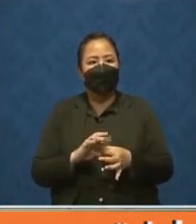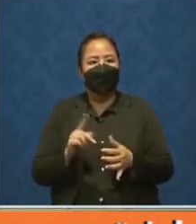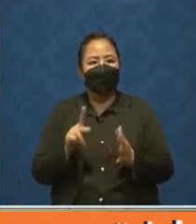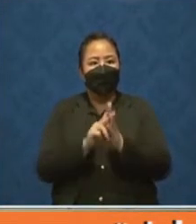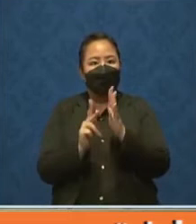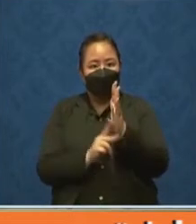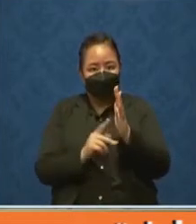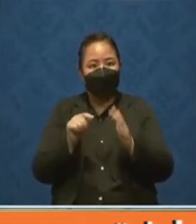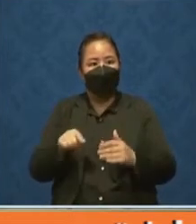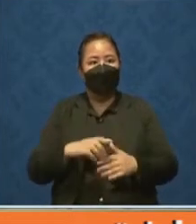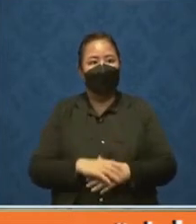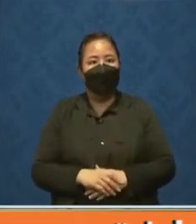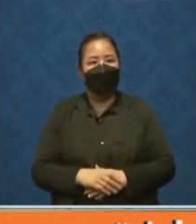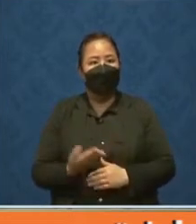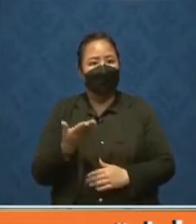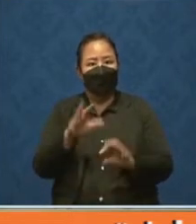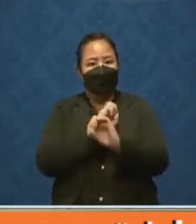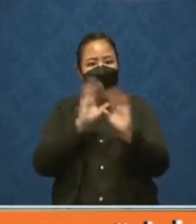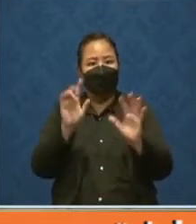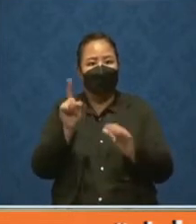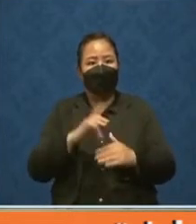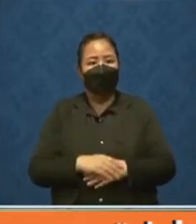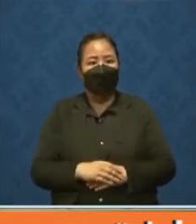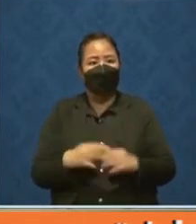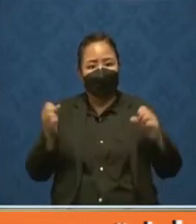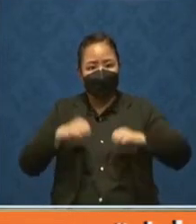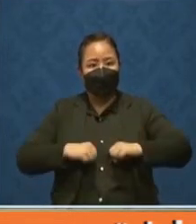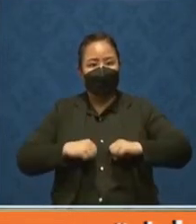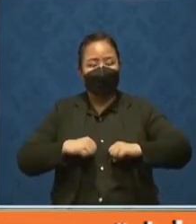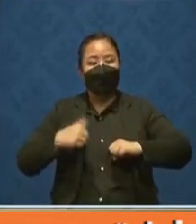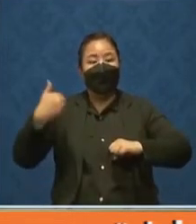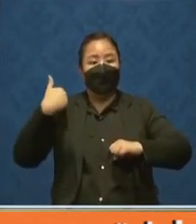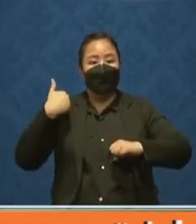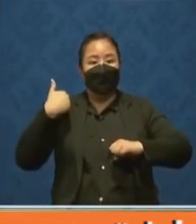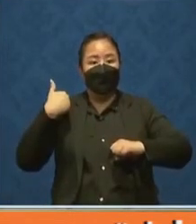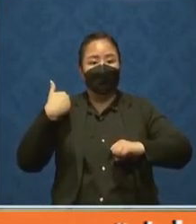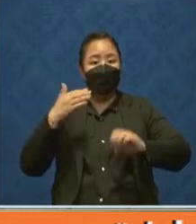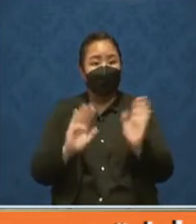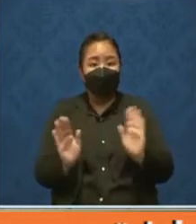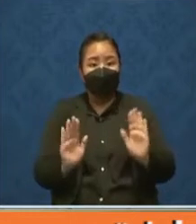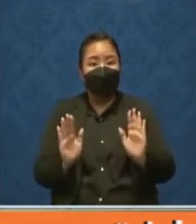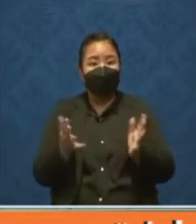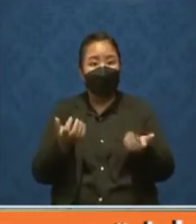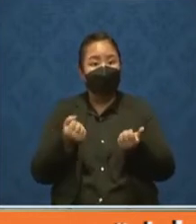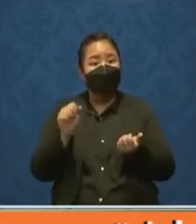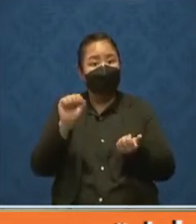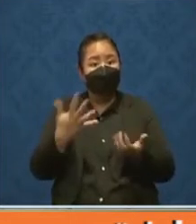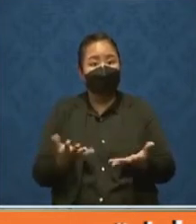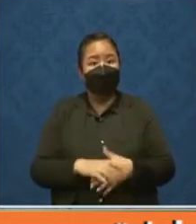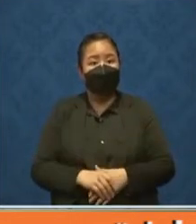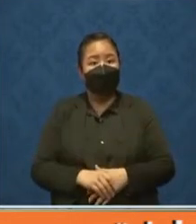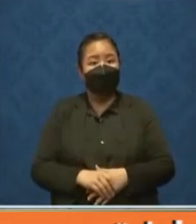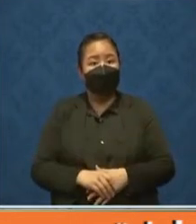แก้ไขประมวลกฎหมายแพ่งและพาณิชย์ก็ขอความชัดเจนว่าตกลงครม.มีมติไม่รับหลักการจริงๆใช่